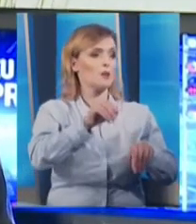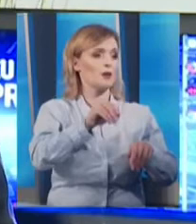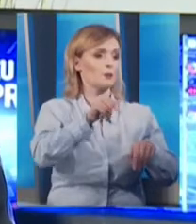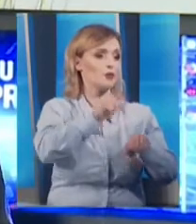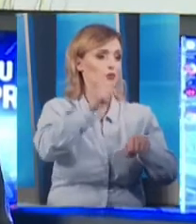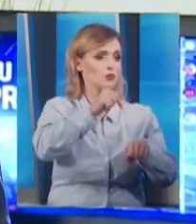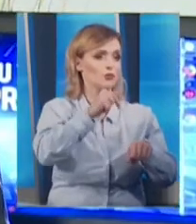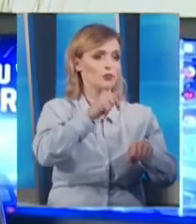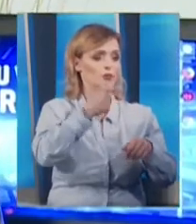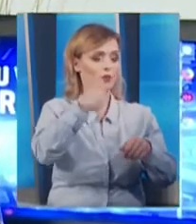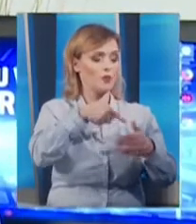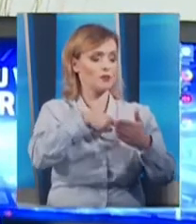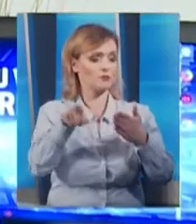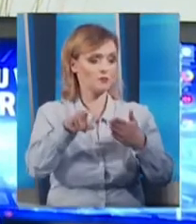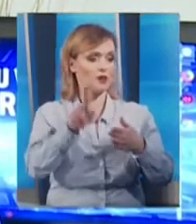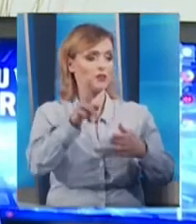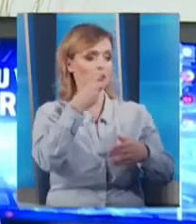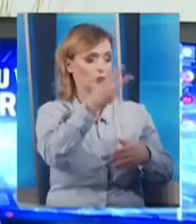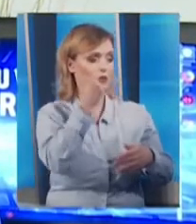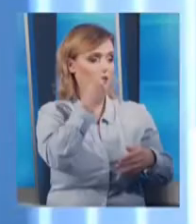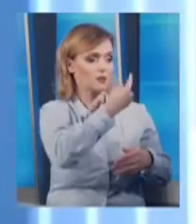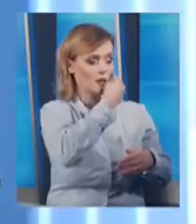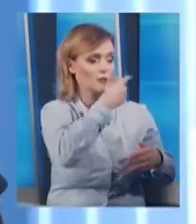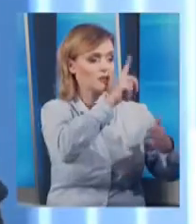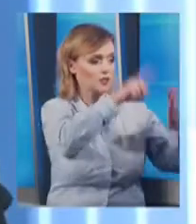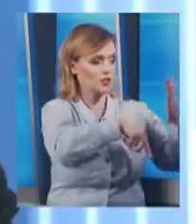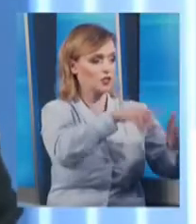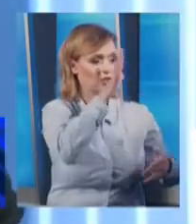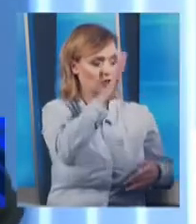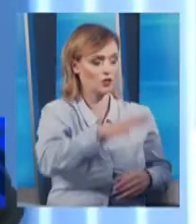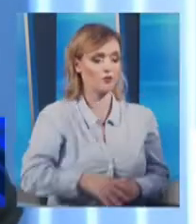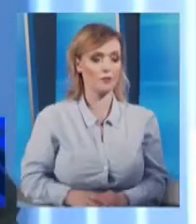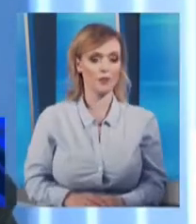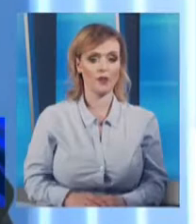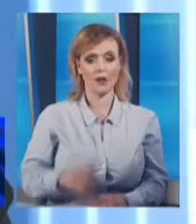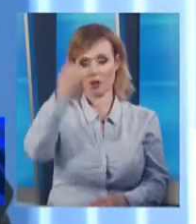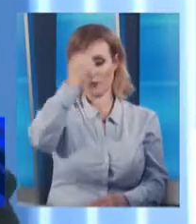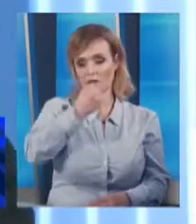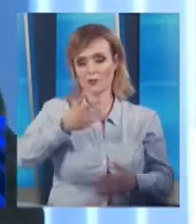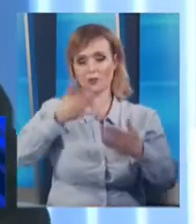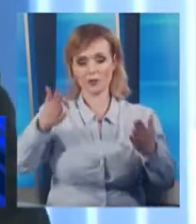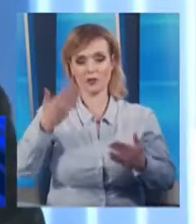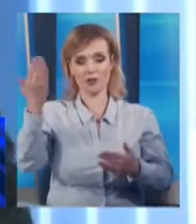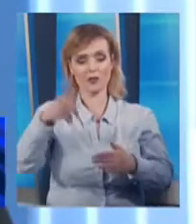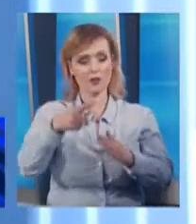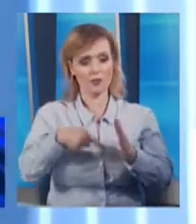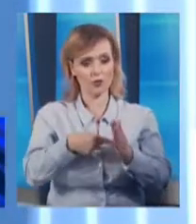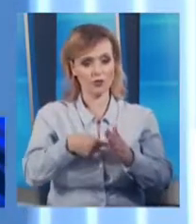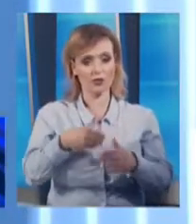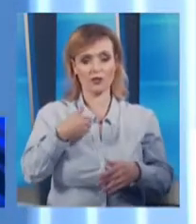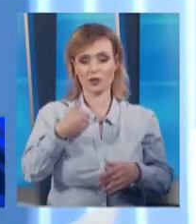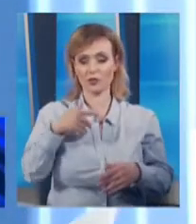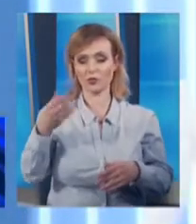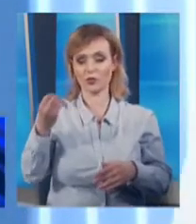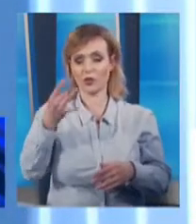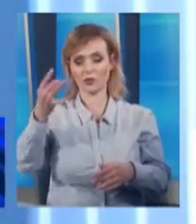se uită cu speranță la Chișinău? Da. Deci, domnule Butnaru, eu vă mulțumesc foarte mult pentru întrebare. Dar vreau să vă